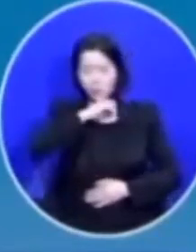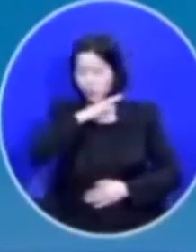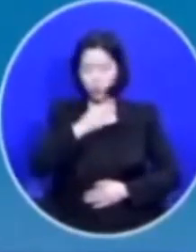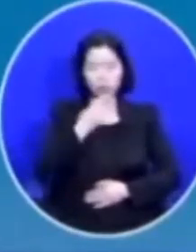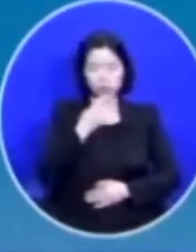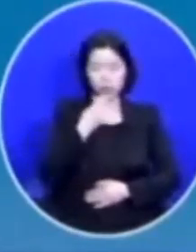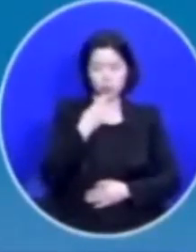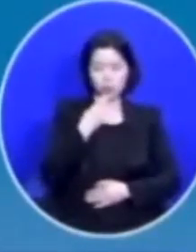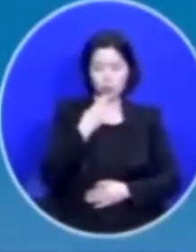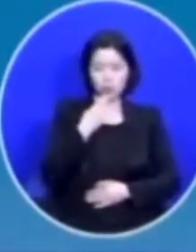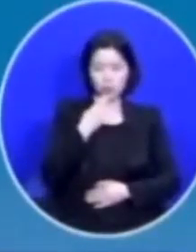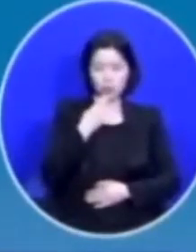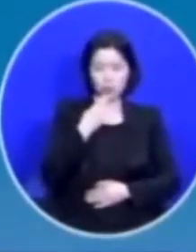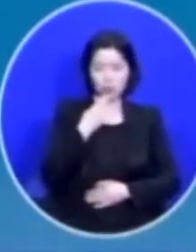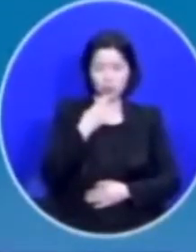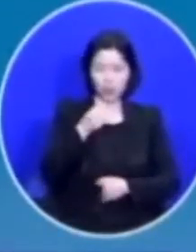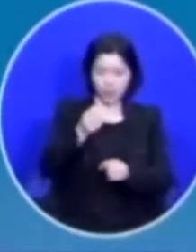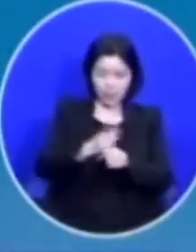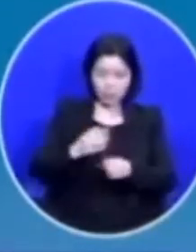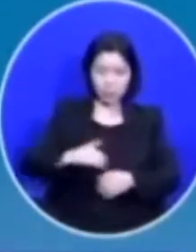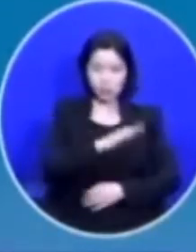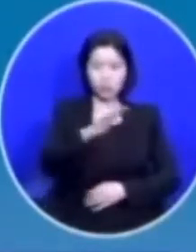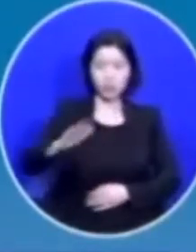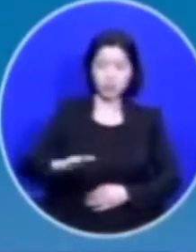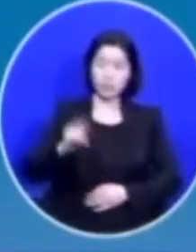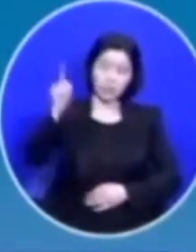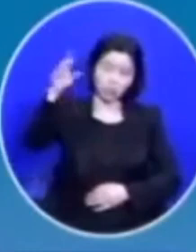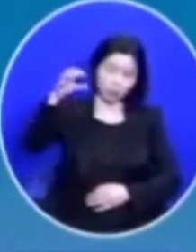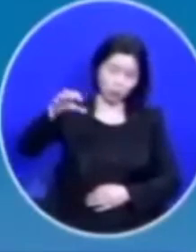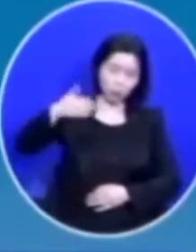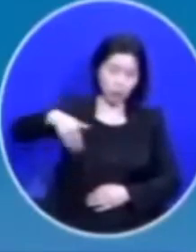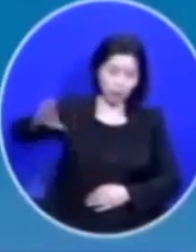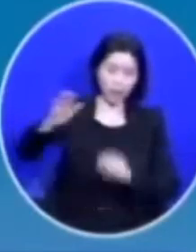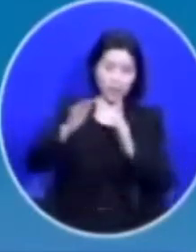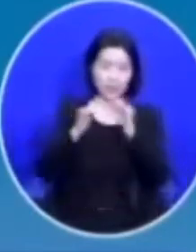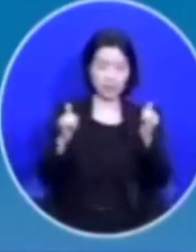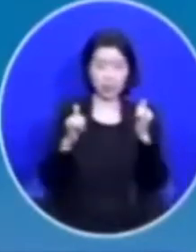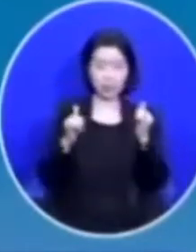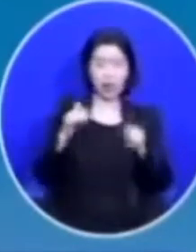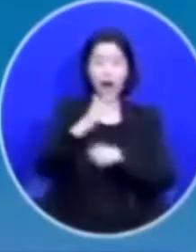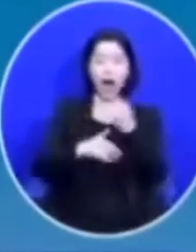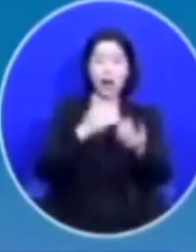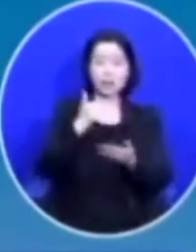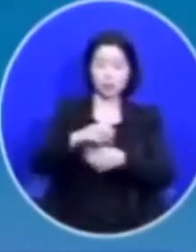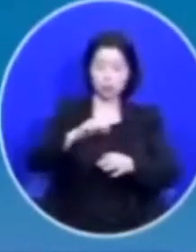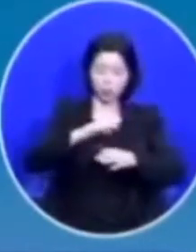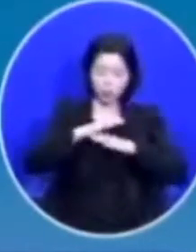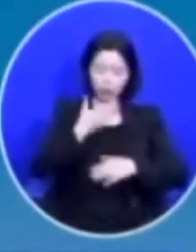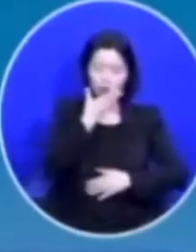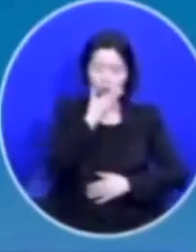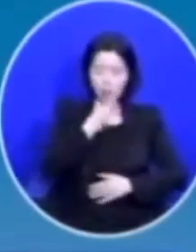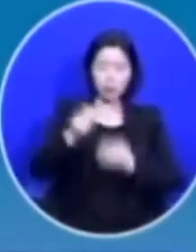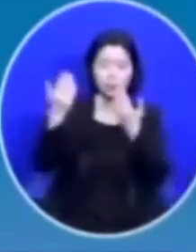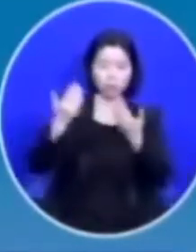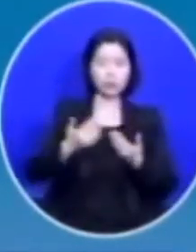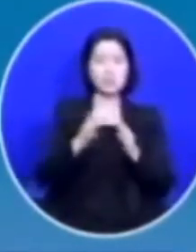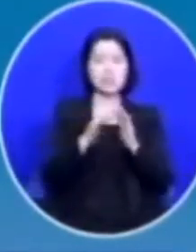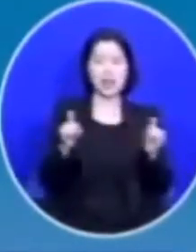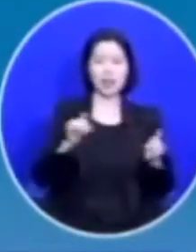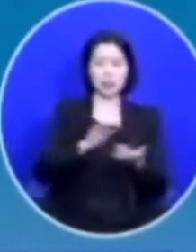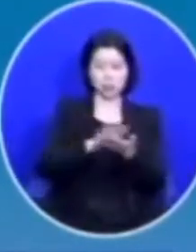없어요 이미 우리는 천국에 갈 자로 하나님께서 놀랍게 축복해 준 사람들입니다